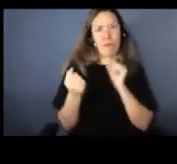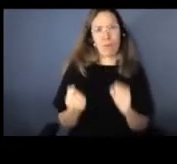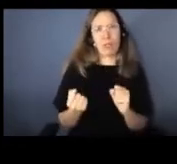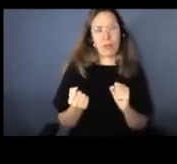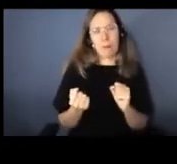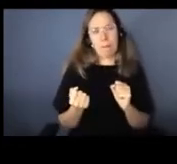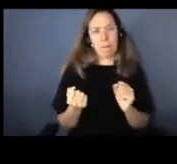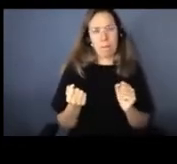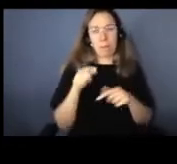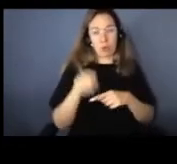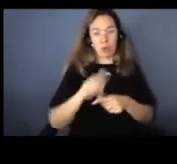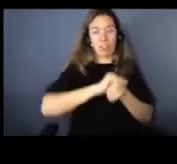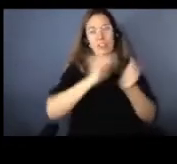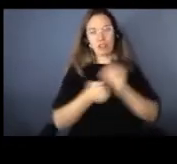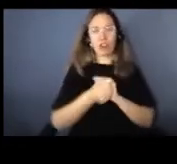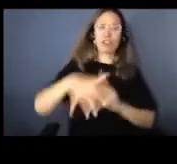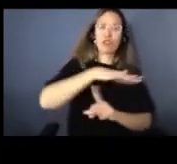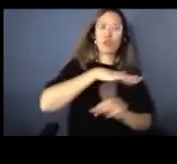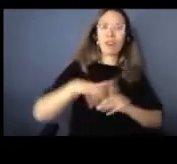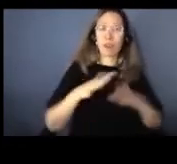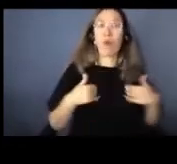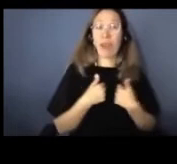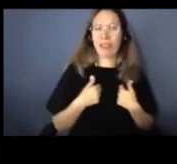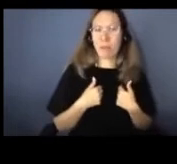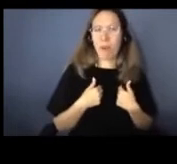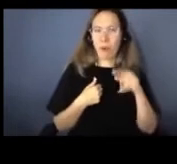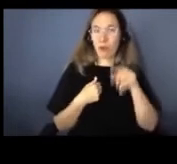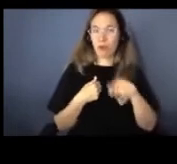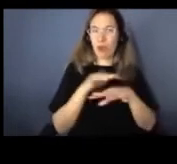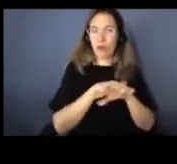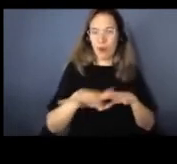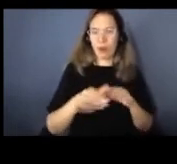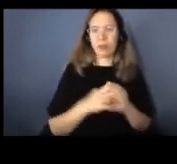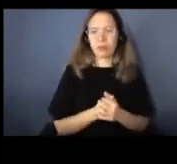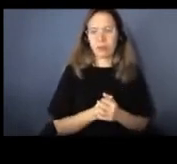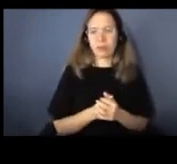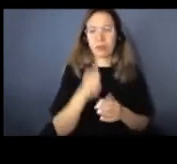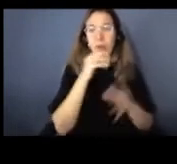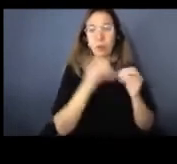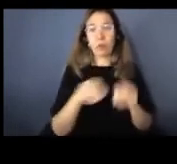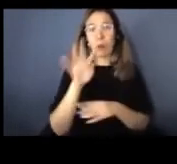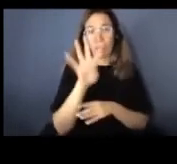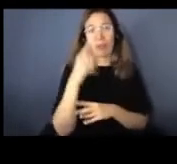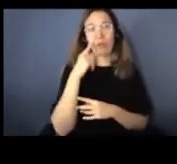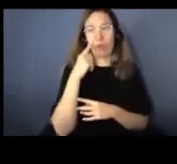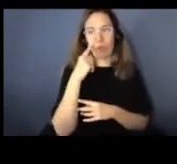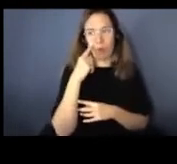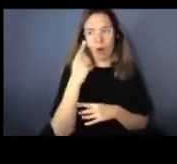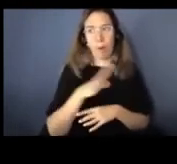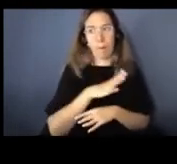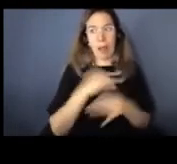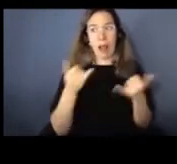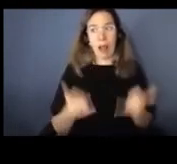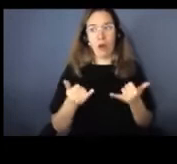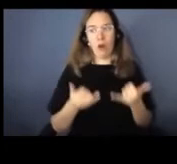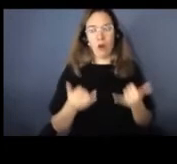qui vient changer complètement la situation des animaux, que je vais revenir au point 4. Mais là, l'objet ici